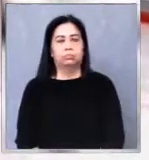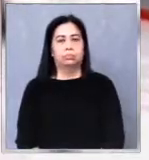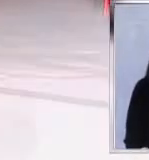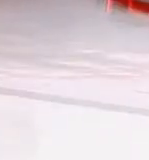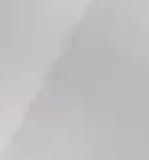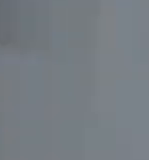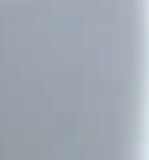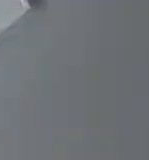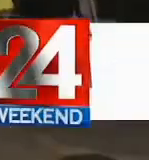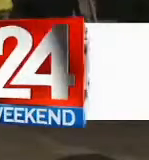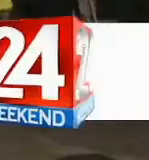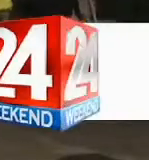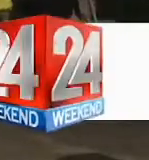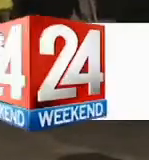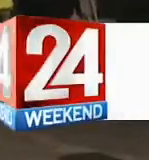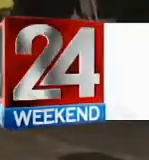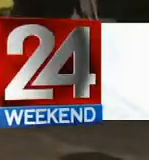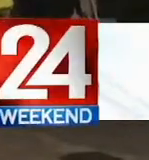Susunod!